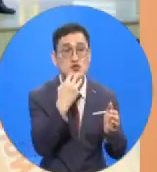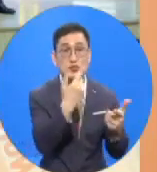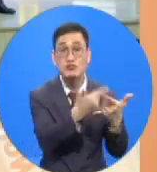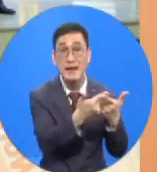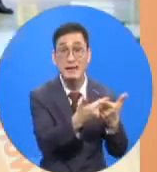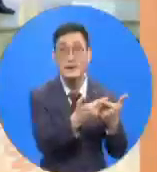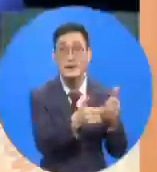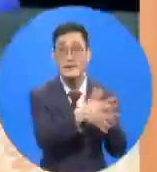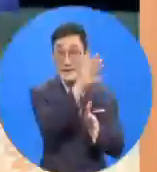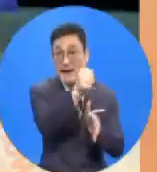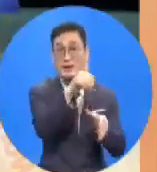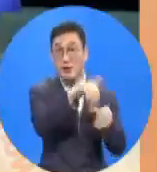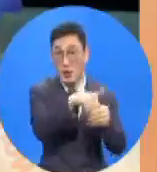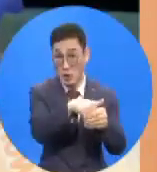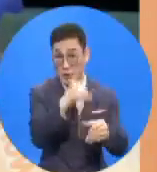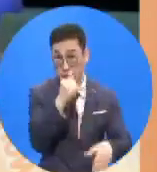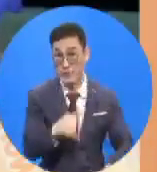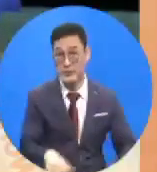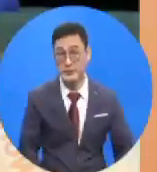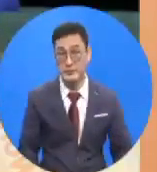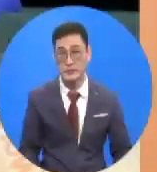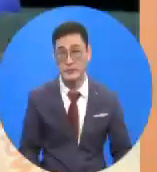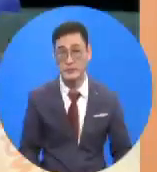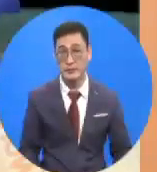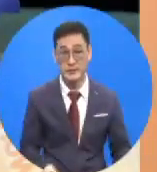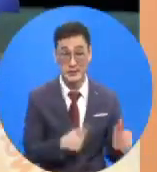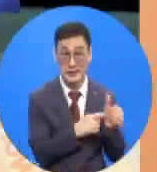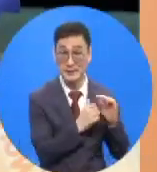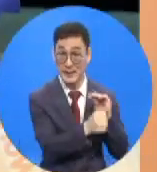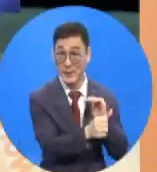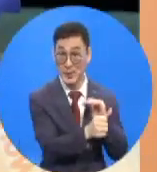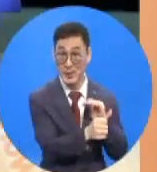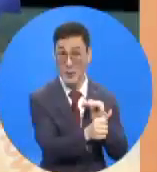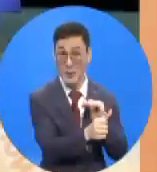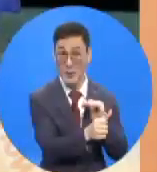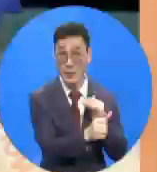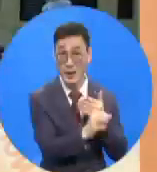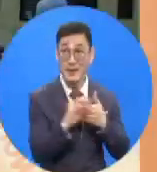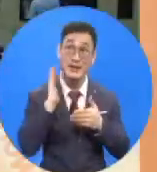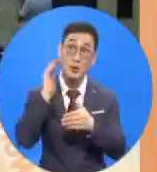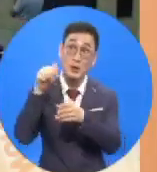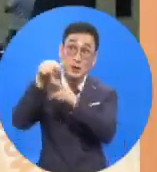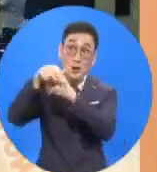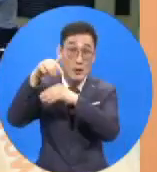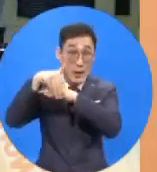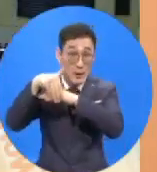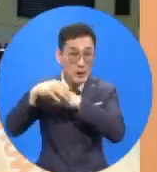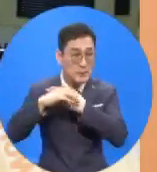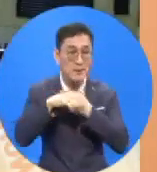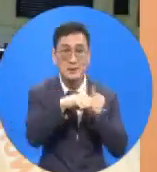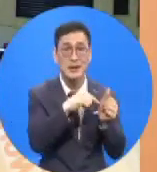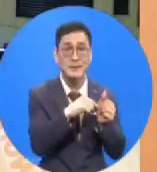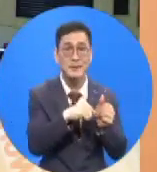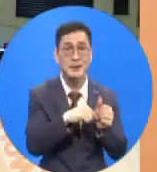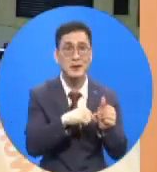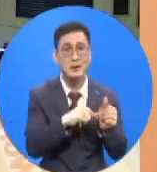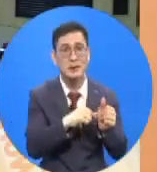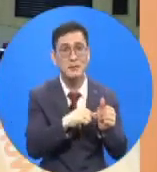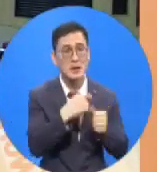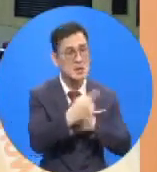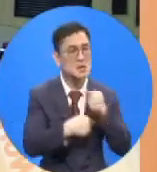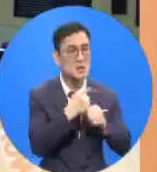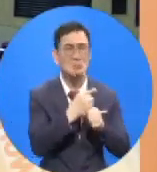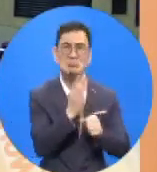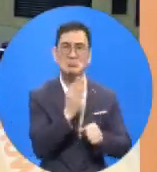지금 사실은 어둠의 니나가 넘어가야 대표가 되면 대표할 수 있는 기간 이번 정기국회 정도 밖에 없는 상황이에요 그러면 지금